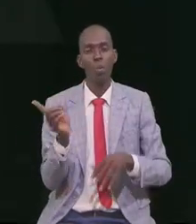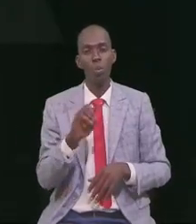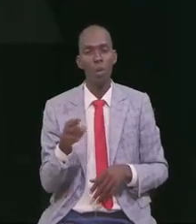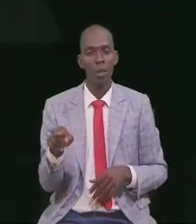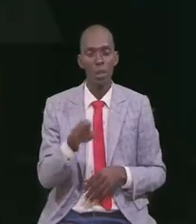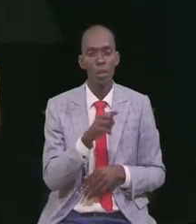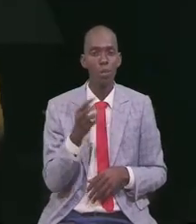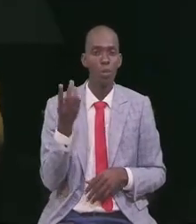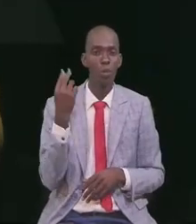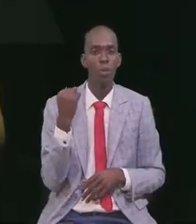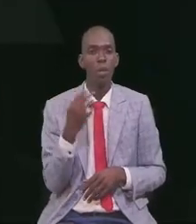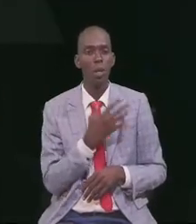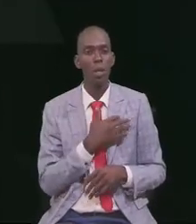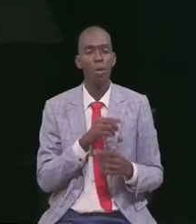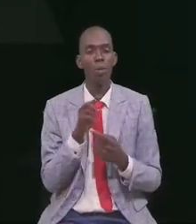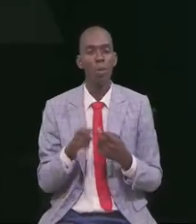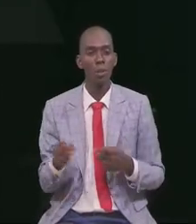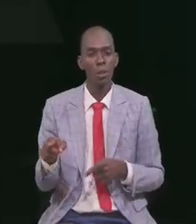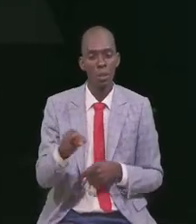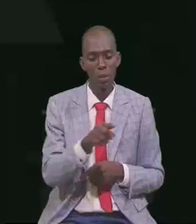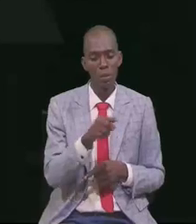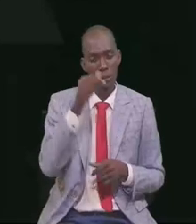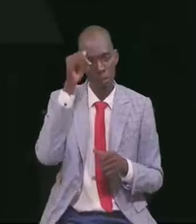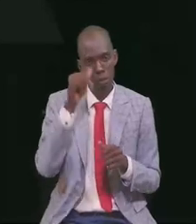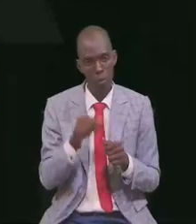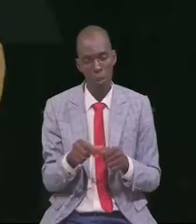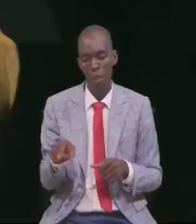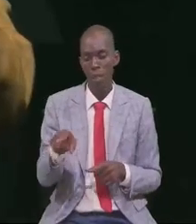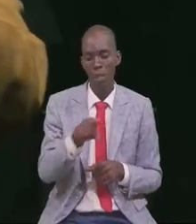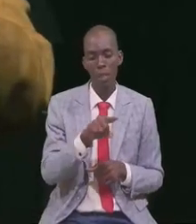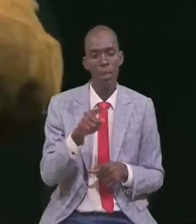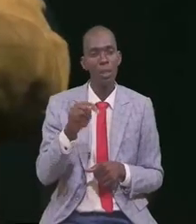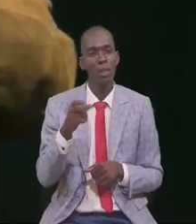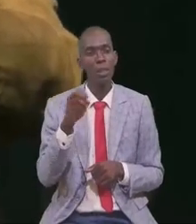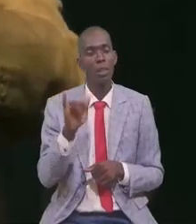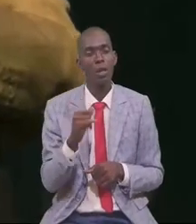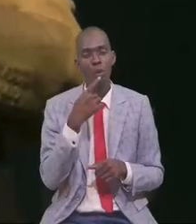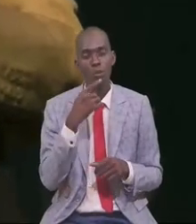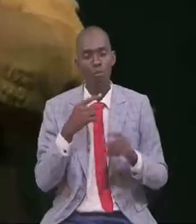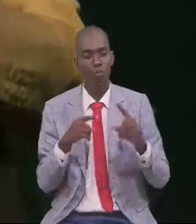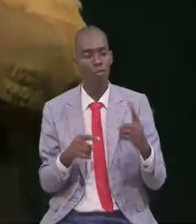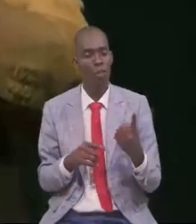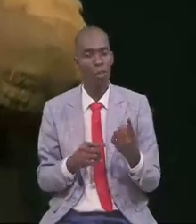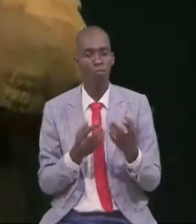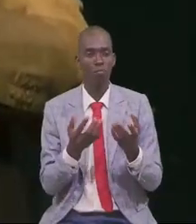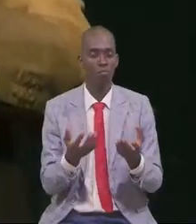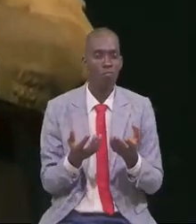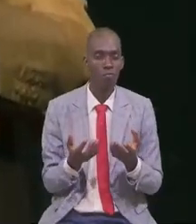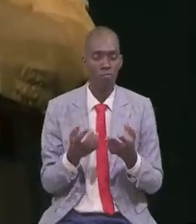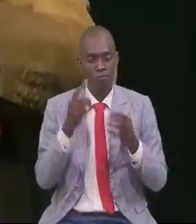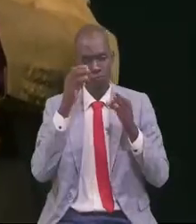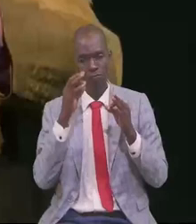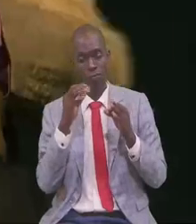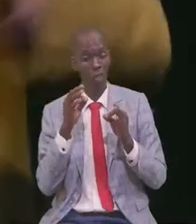ils descendirent, rappelez-vous qu'ils sont le désir, la décision, la détermination et